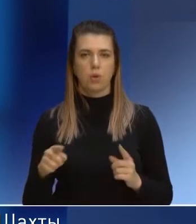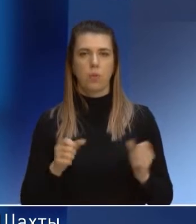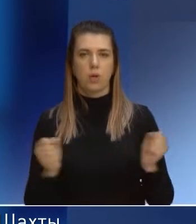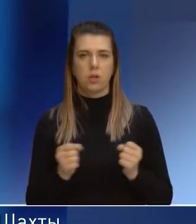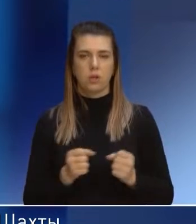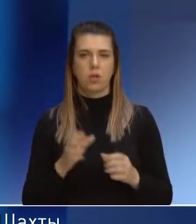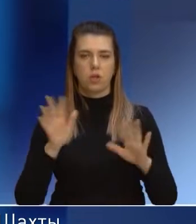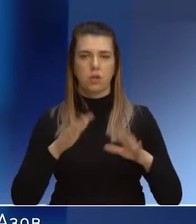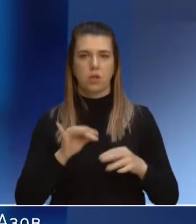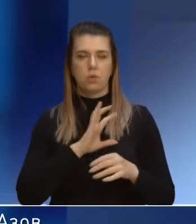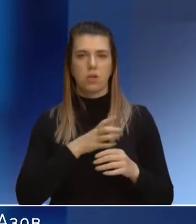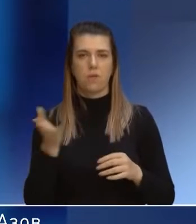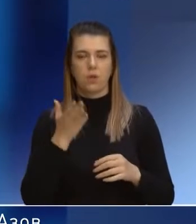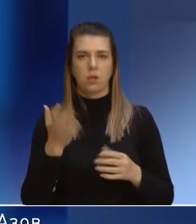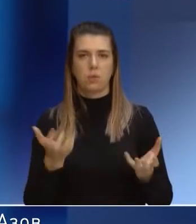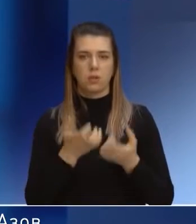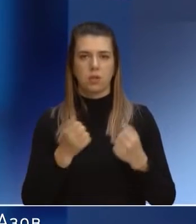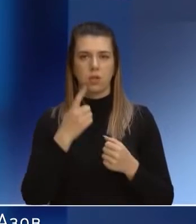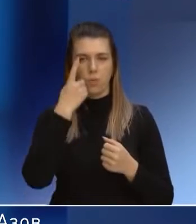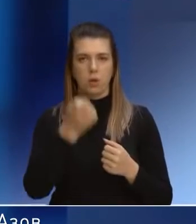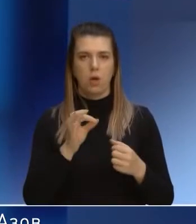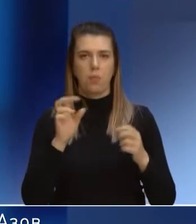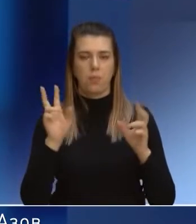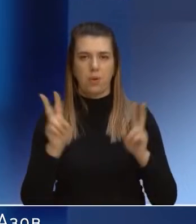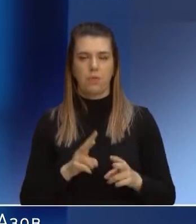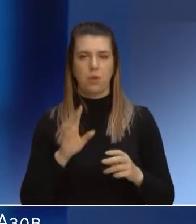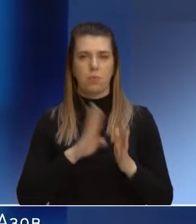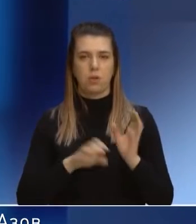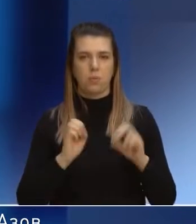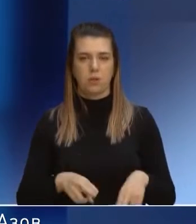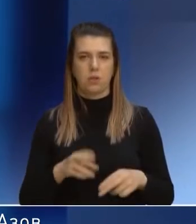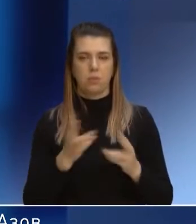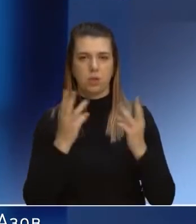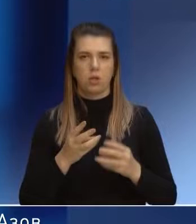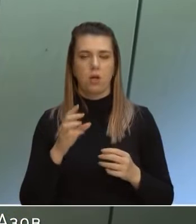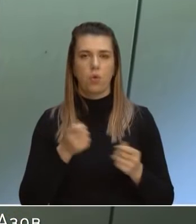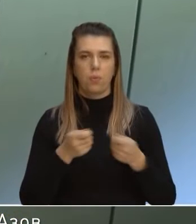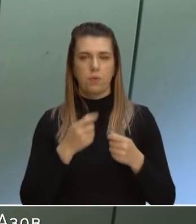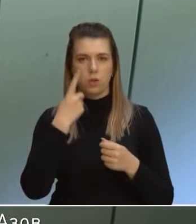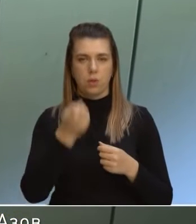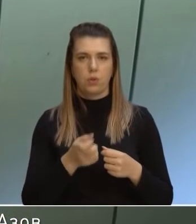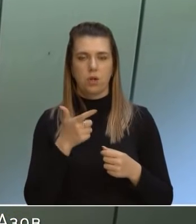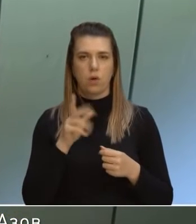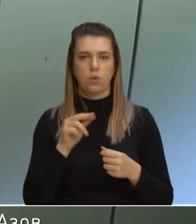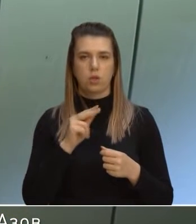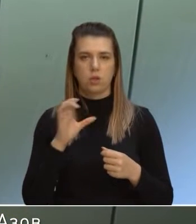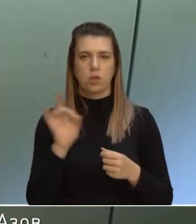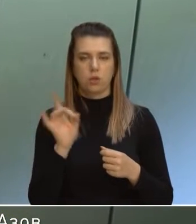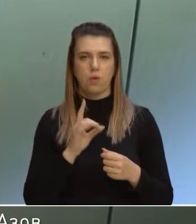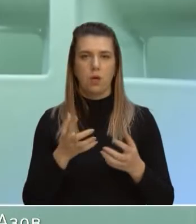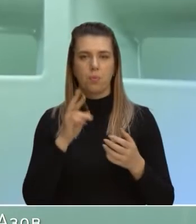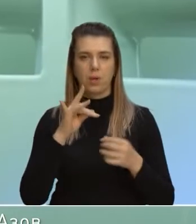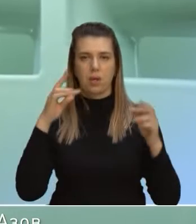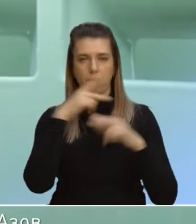период похолодания, дождей и усиления ветра спасатели напоминают о правилах пожарной безопасности. Как сообщает Управление по делам ГОИЧС Ростова,